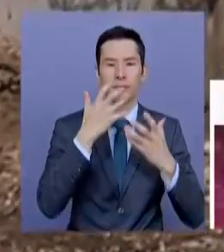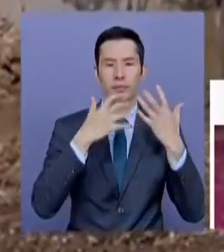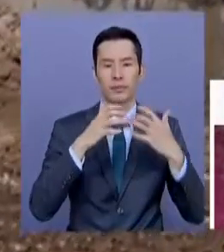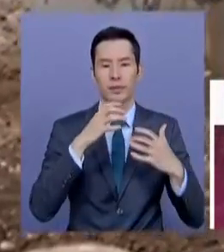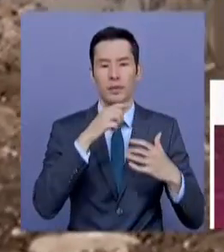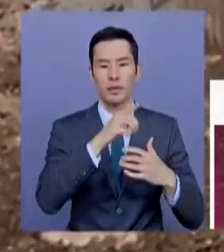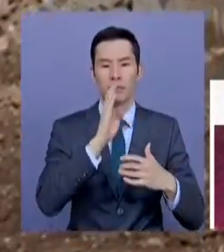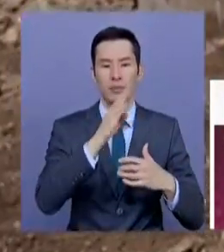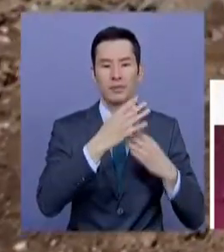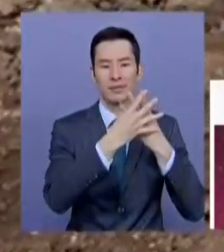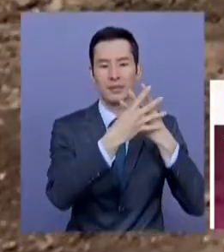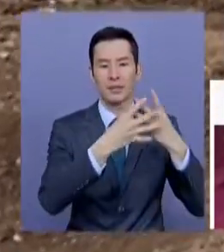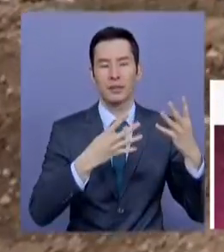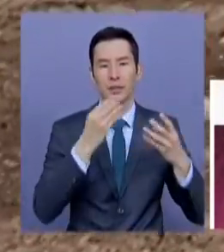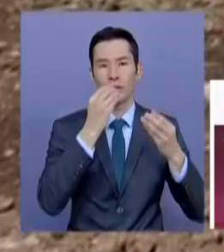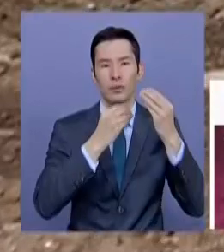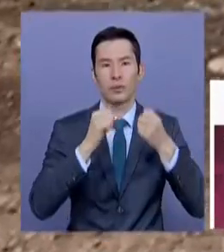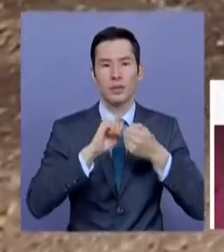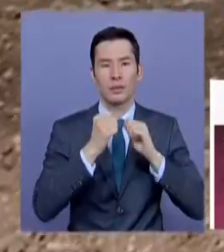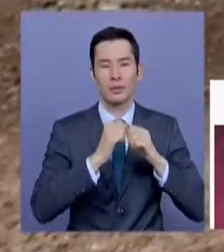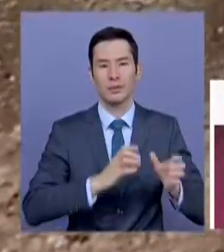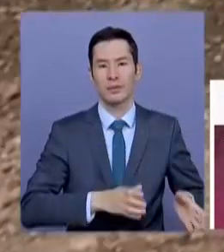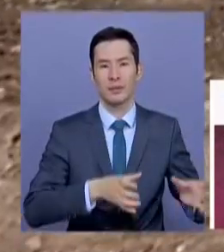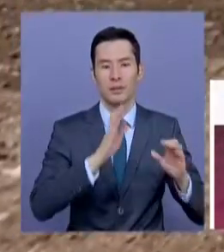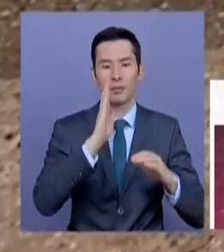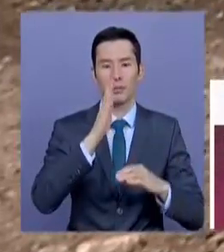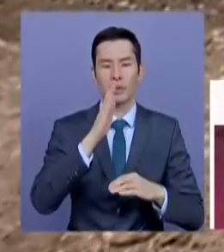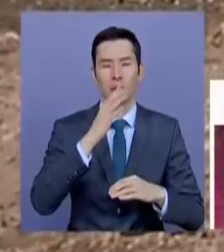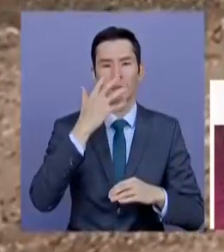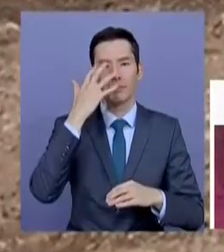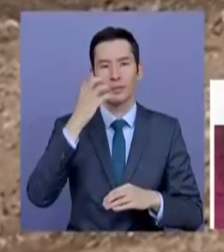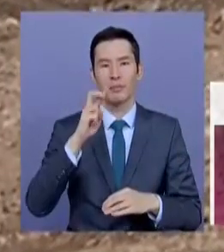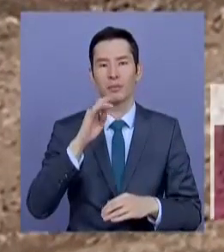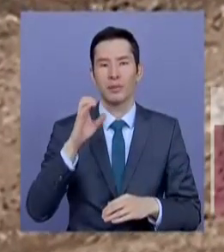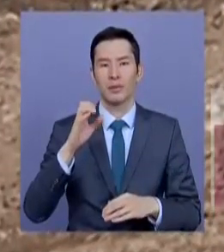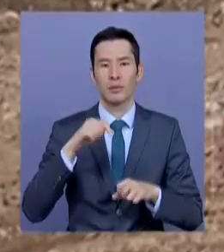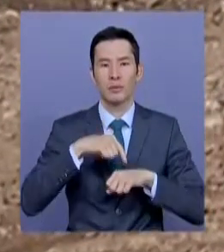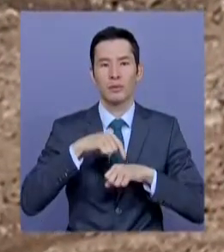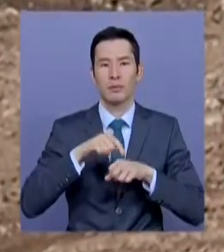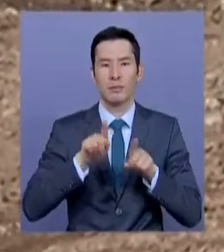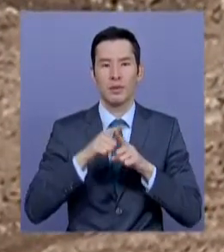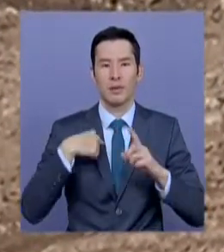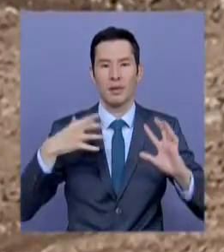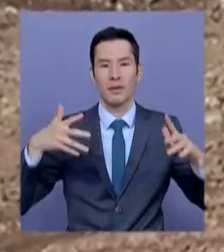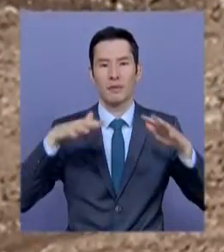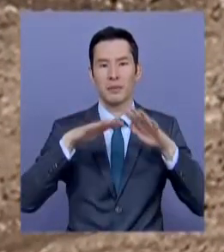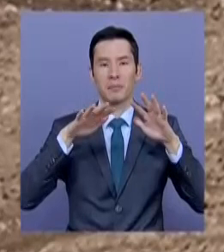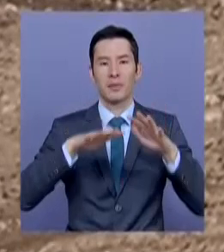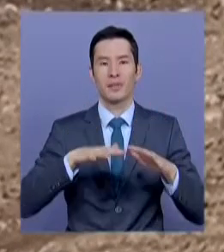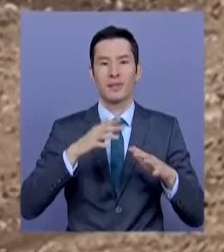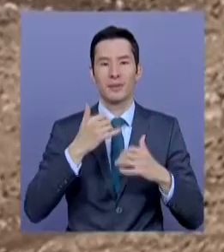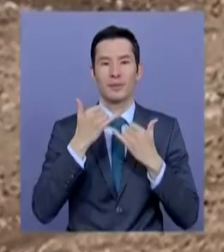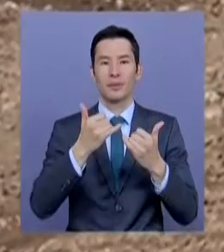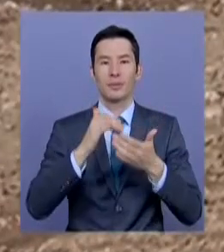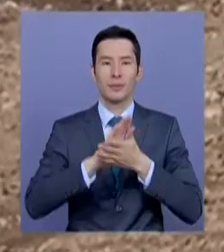тордың бетіне жасанды тастар орнатылады екен. Бұл барыстың өзін табиғатта жүргенде сезінуіне мүмкіндік береді. Жалпы